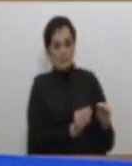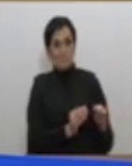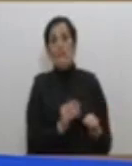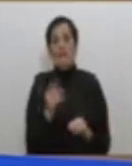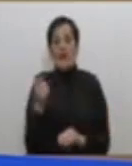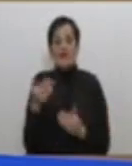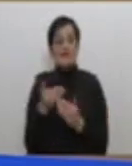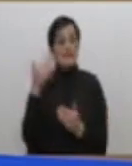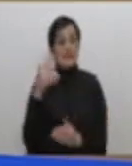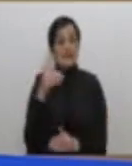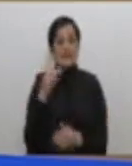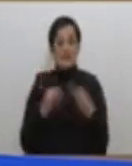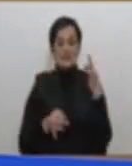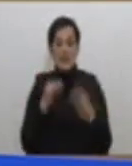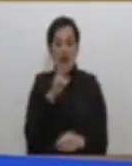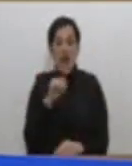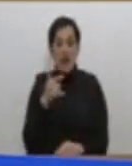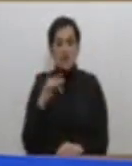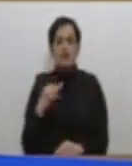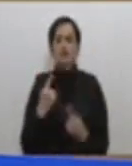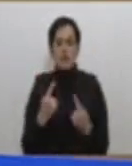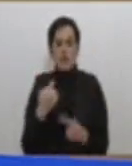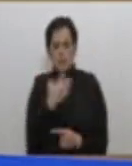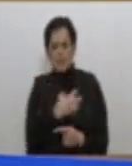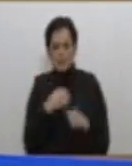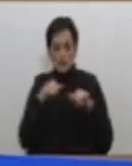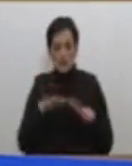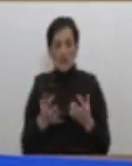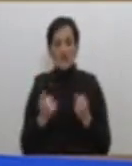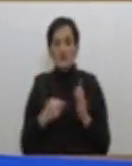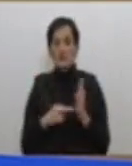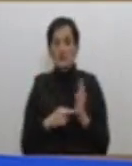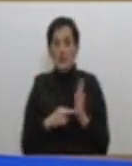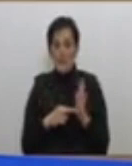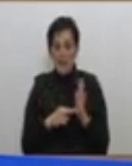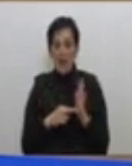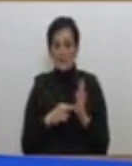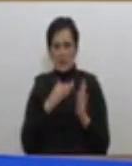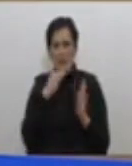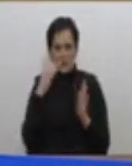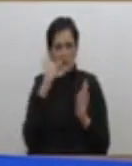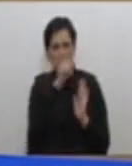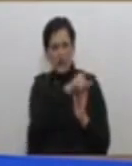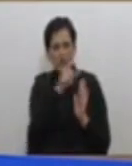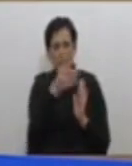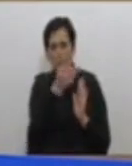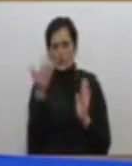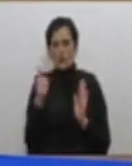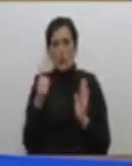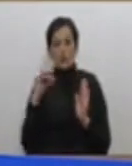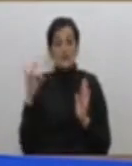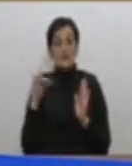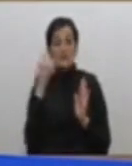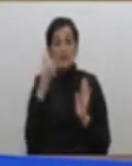Წინაკვირაში ჰააგის სასამართლოს მიერ მიღებული ეს უმნიშვნელოვანესი გადაწყვეტილება შეფასდა არაერთი ანალიტიკოსის მხრიდან, როგორც ისტორიული. Ოღონდ